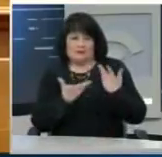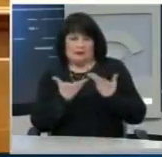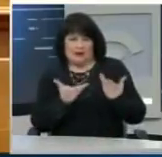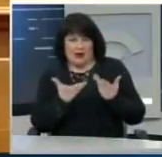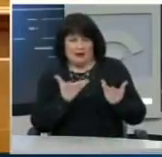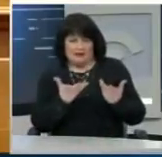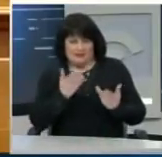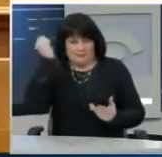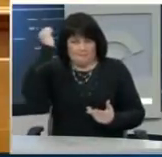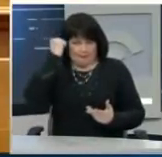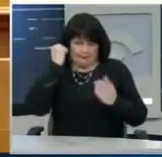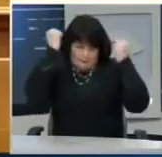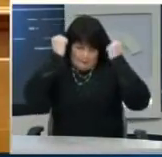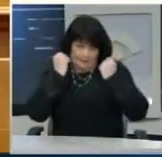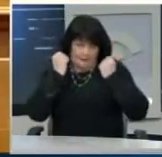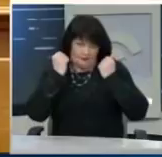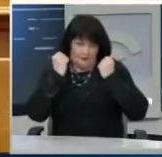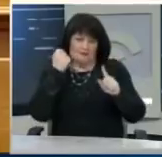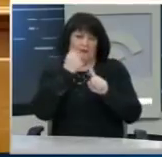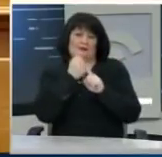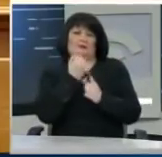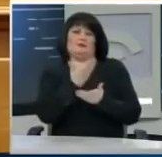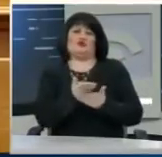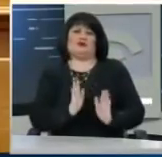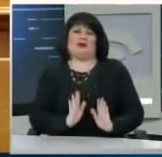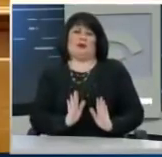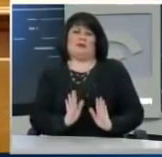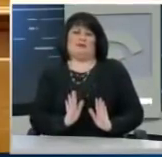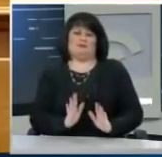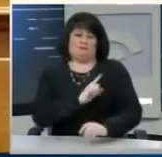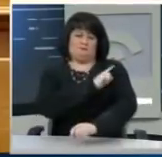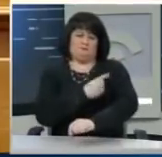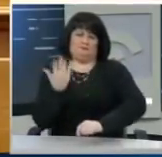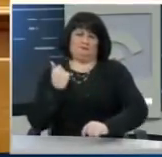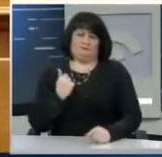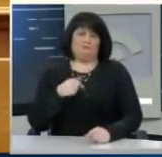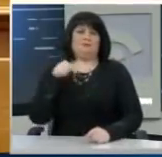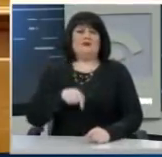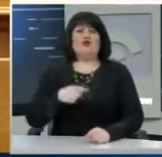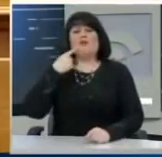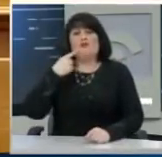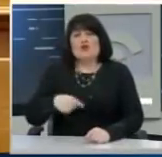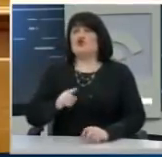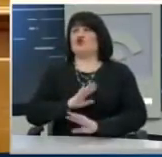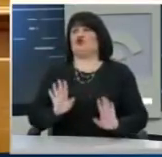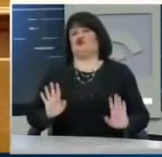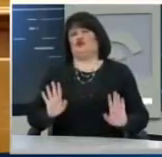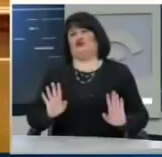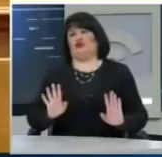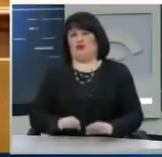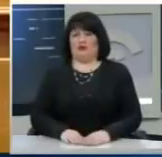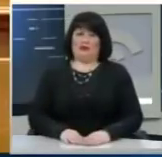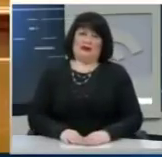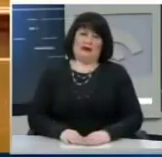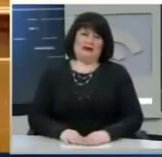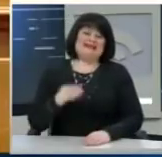διαπραγματευτικά τη διεκδίκησή μας, αλλά γιατί κάτι τέτοιο θα ήταν προσβολή στα ίδια τα θύματα